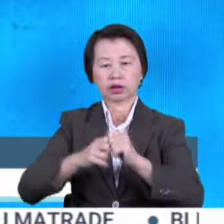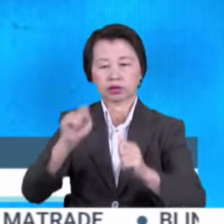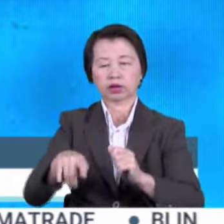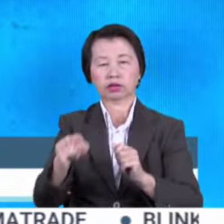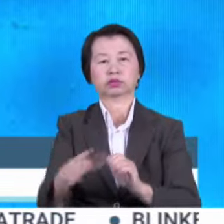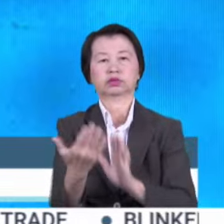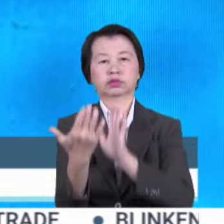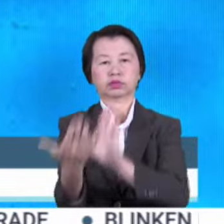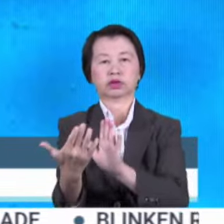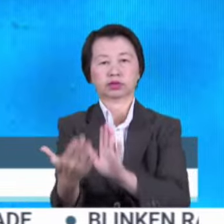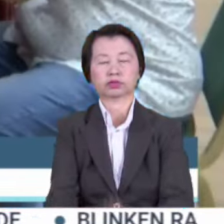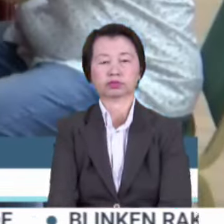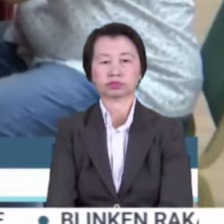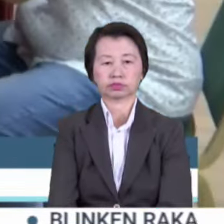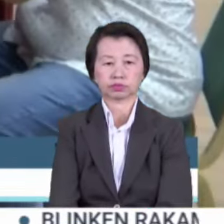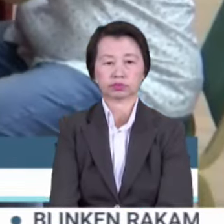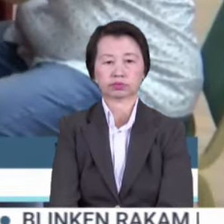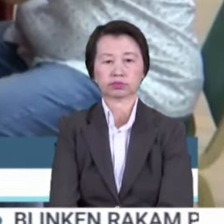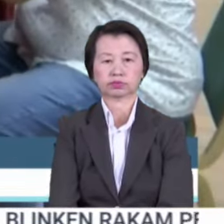dihadapi mereka